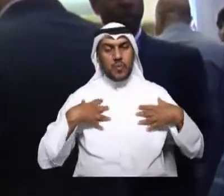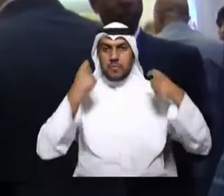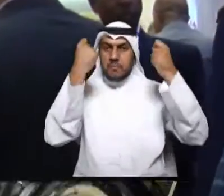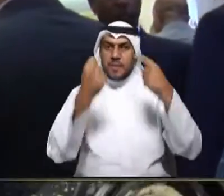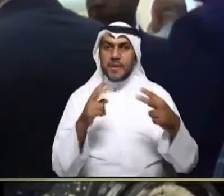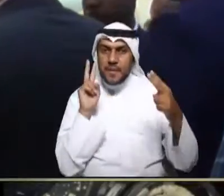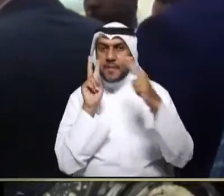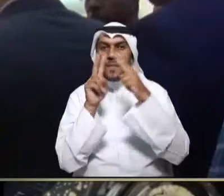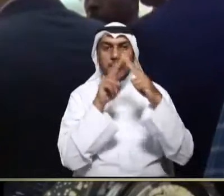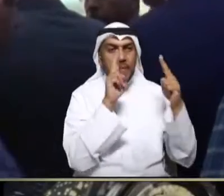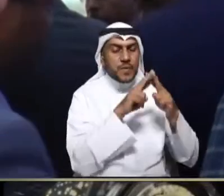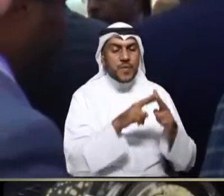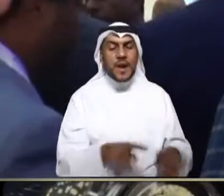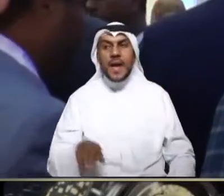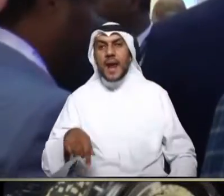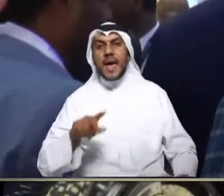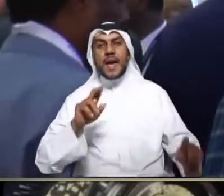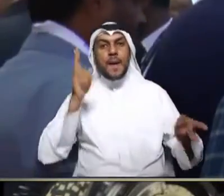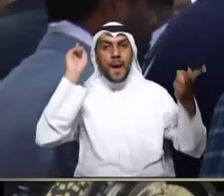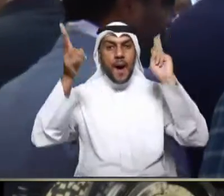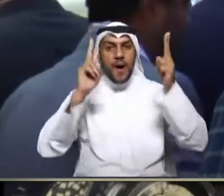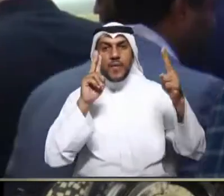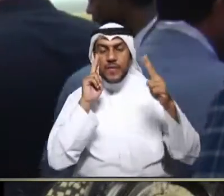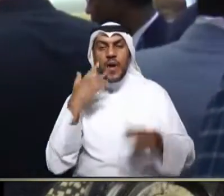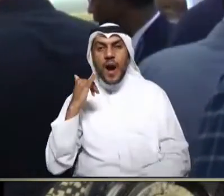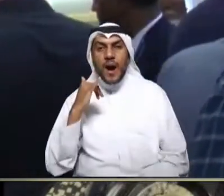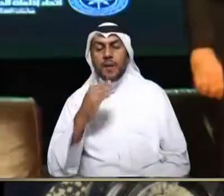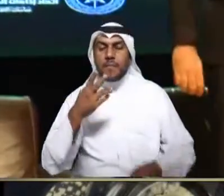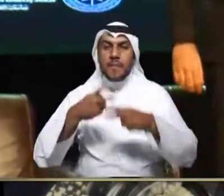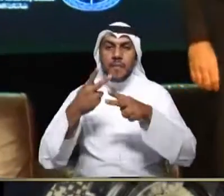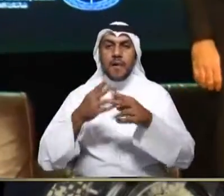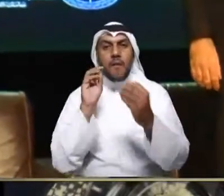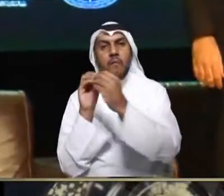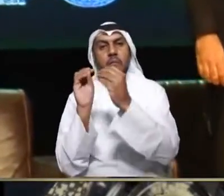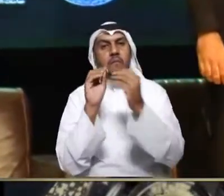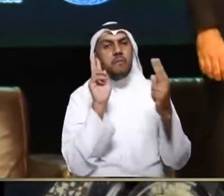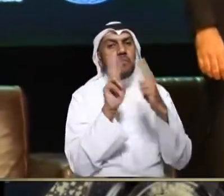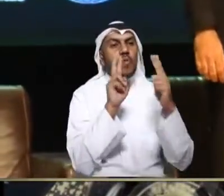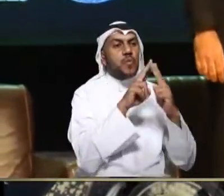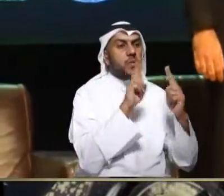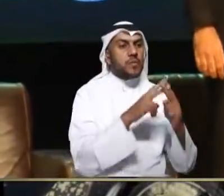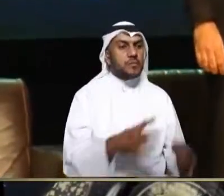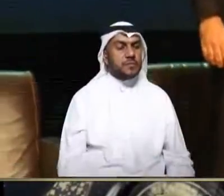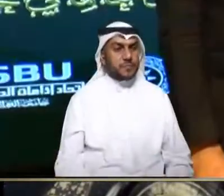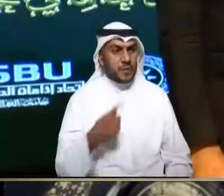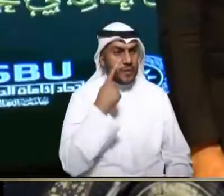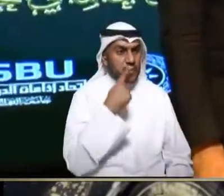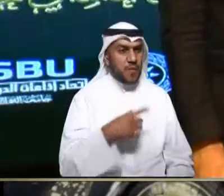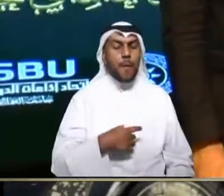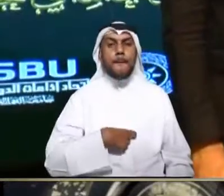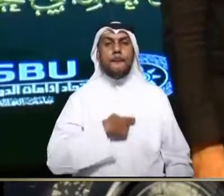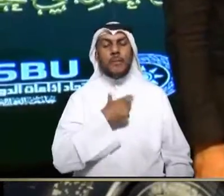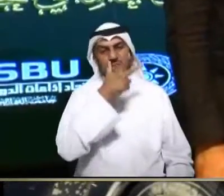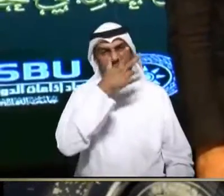هذا الملتقى العربي للإعلاميين، يتداولون يتحادثون. كما جرى تكريم مجموعة من المديرين العامين